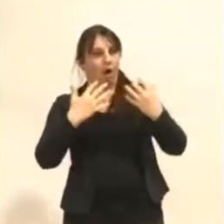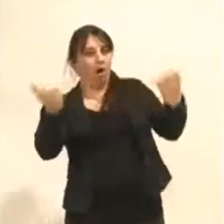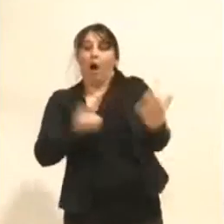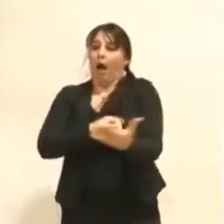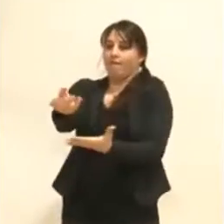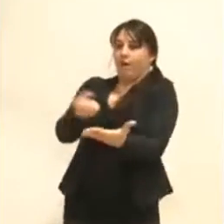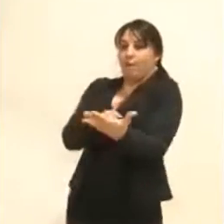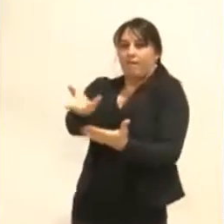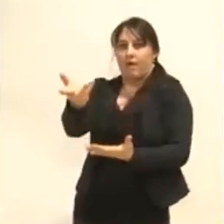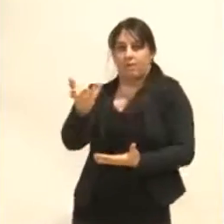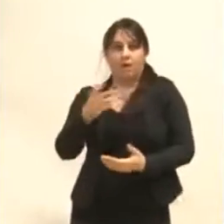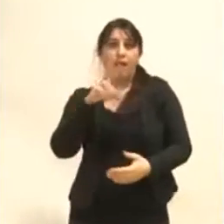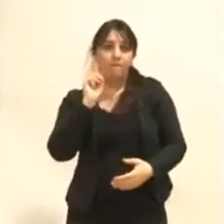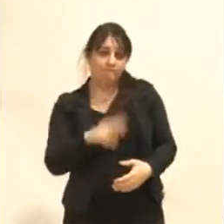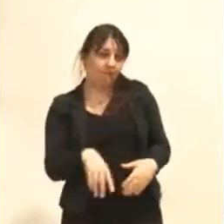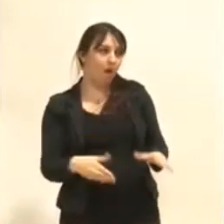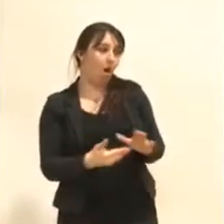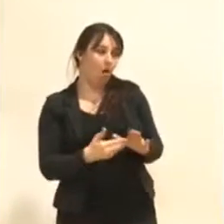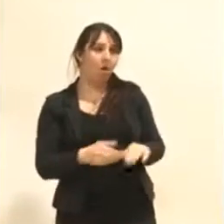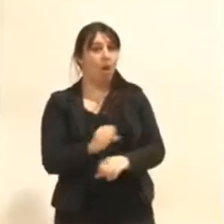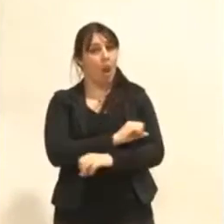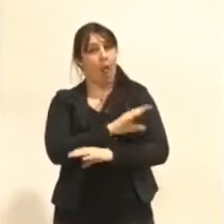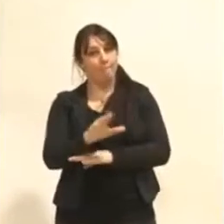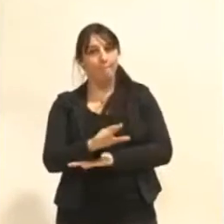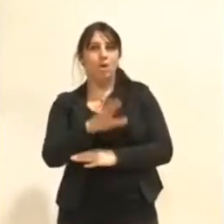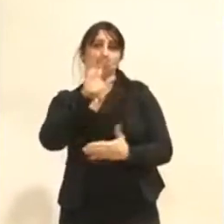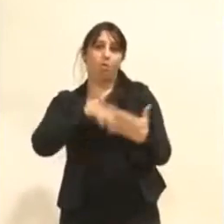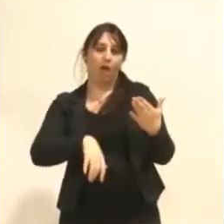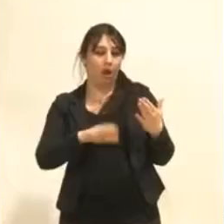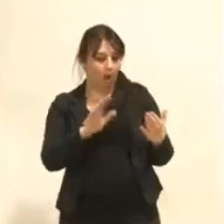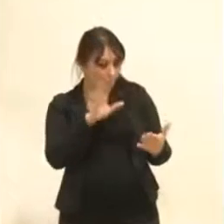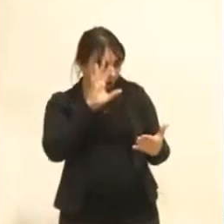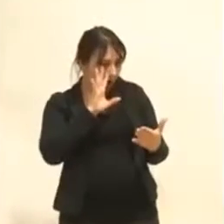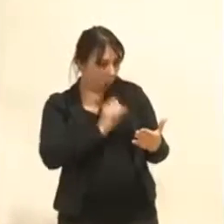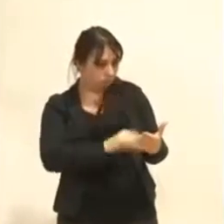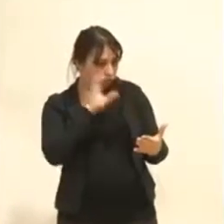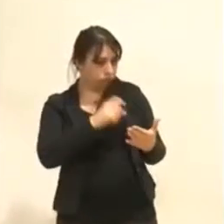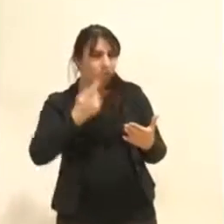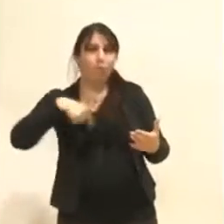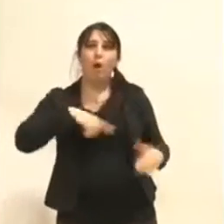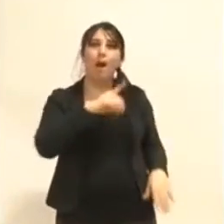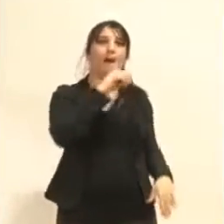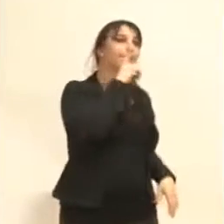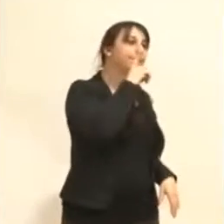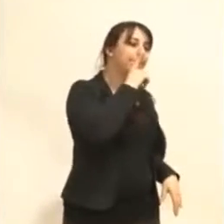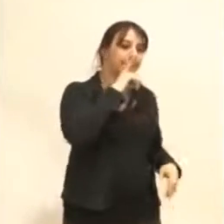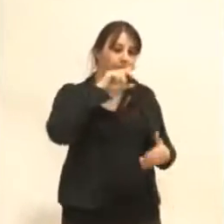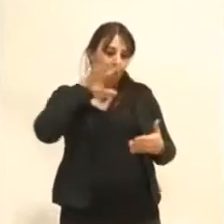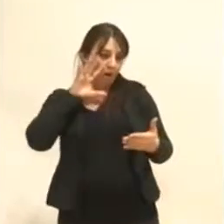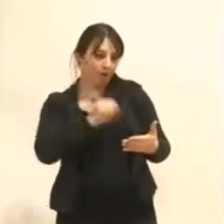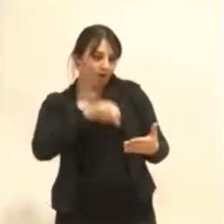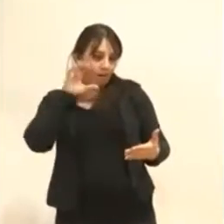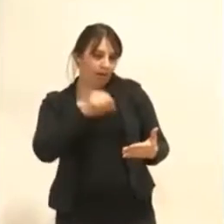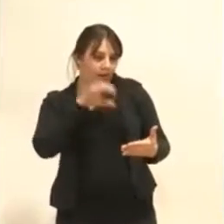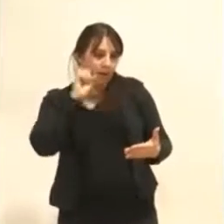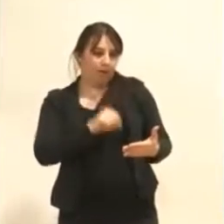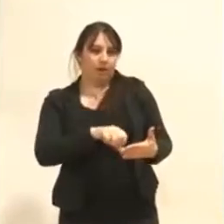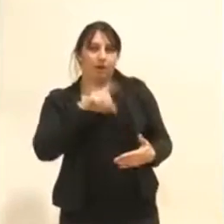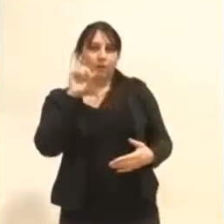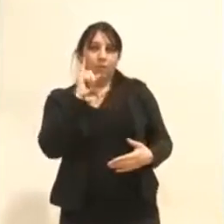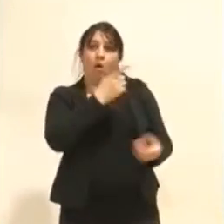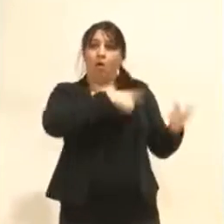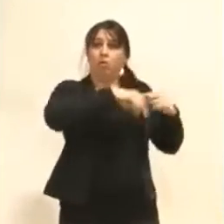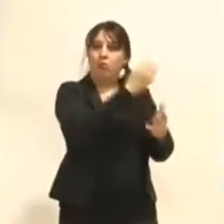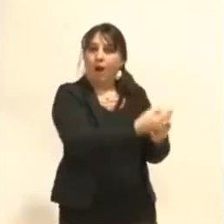aux riverains. Encore une fois, merci à notre presse locale qui est une réelle source d'information pour qui ne gravite pas dans votre premier